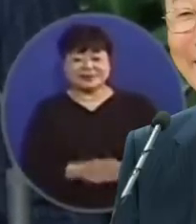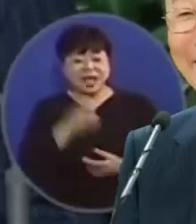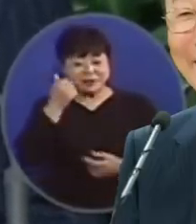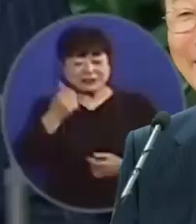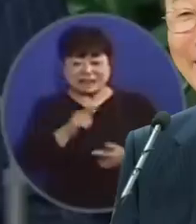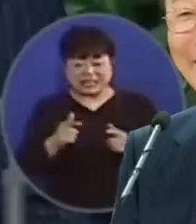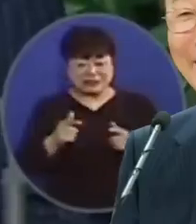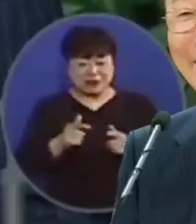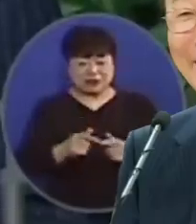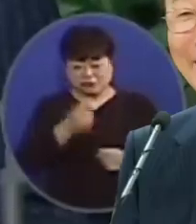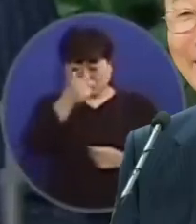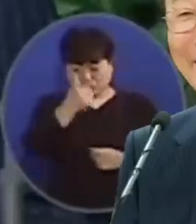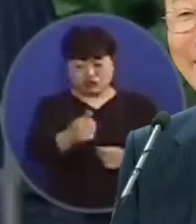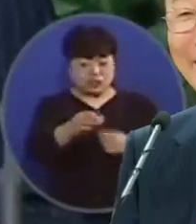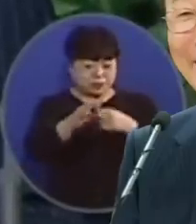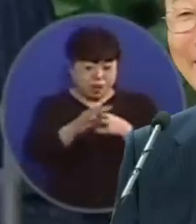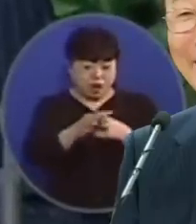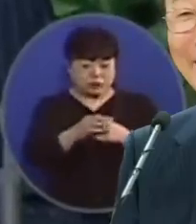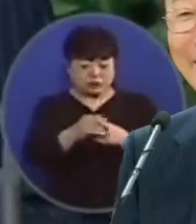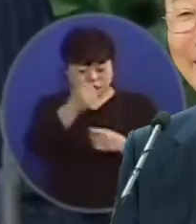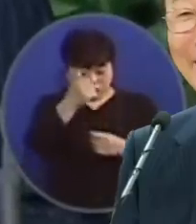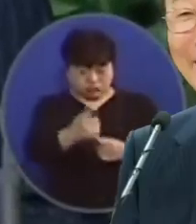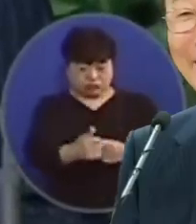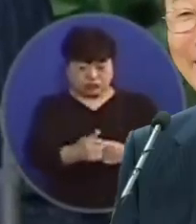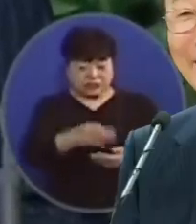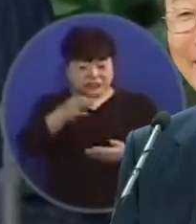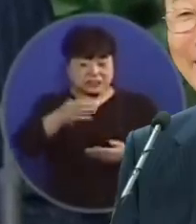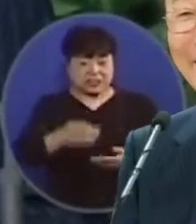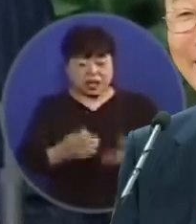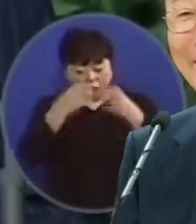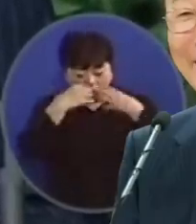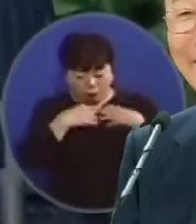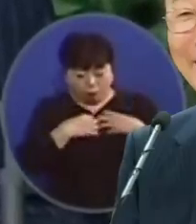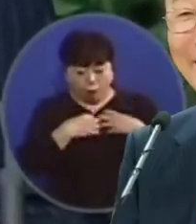아버지가 안 되고 주인이면 주인의 재산을 먹고